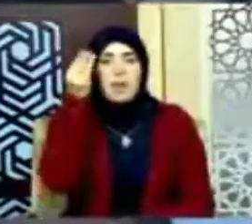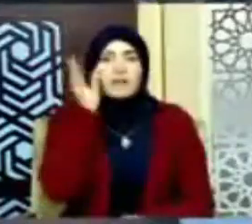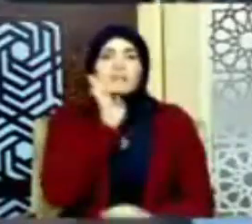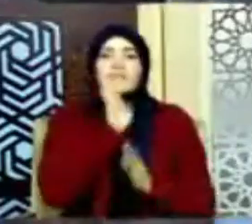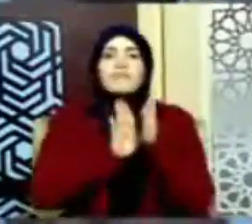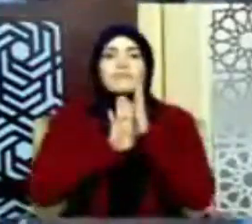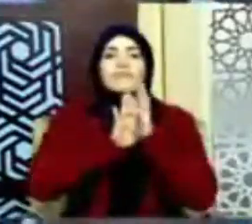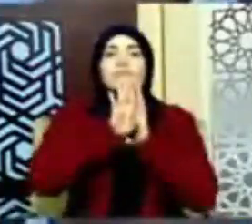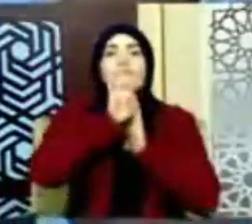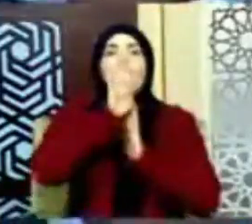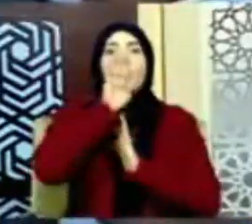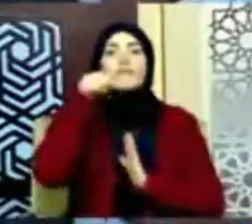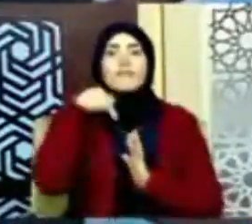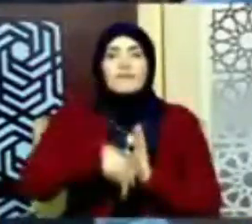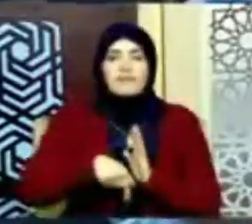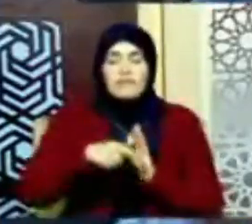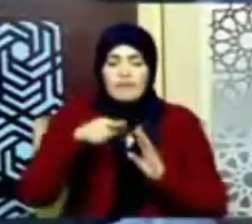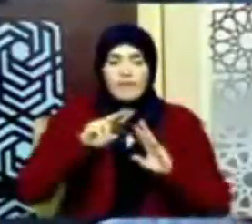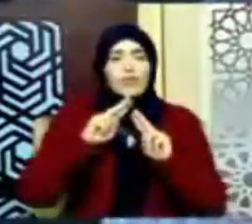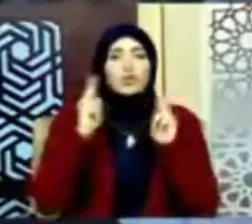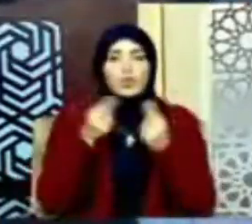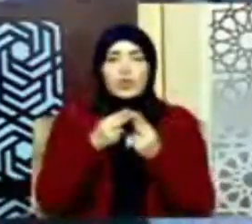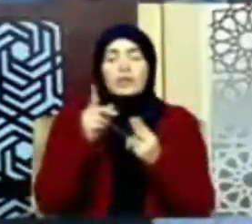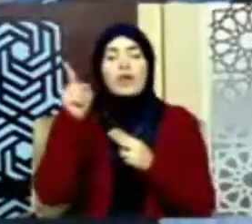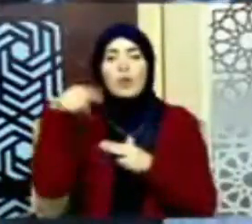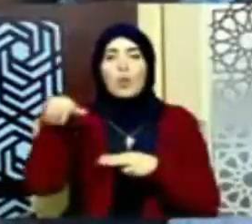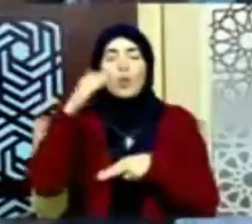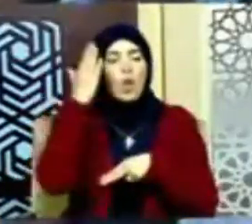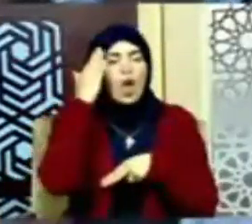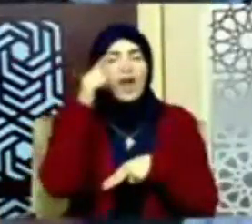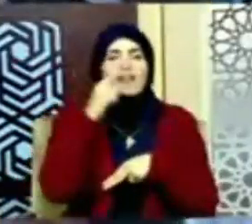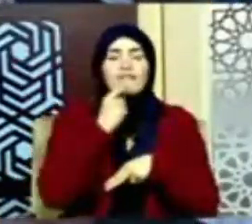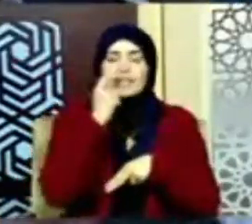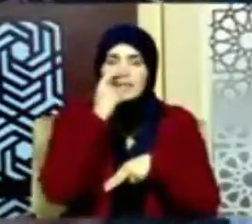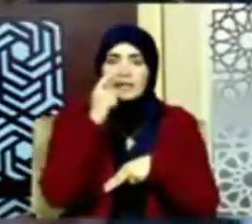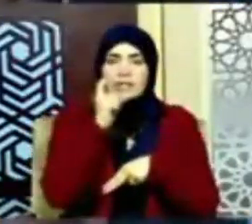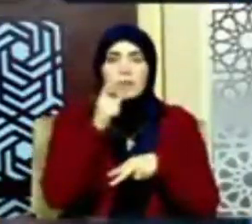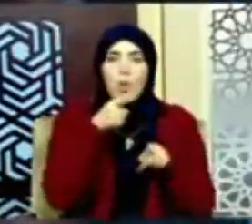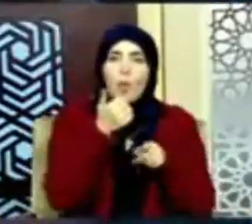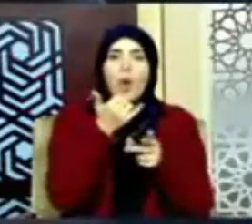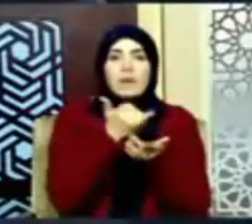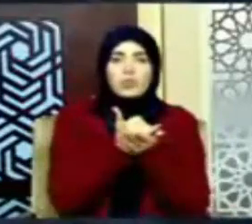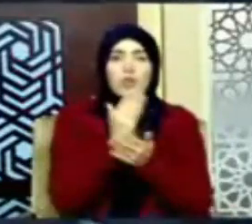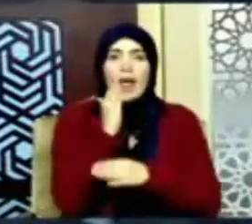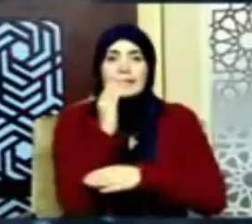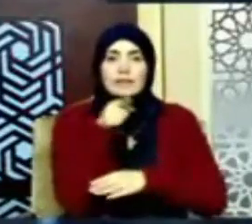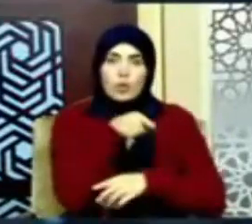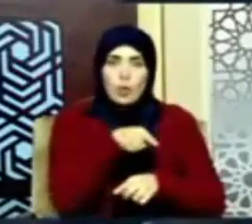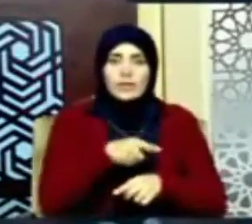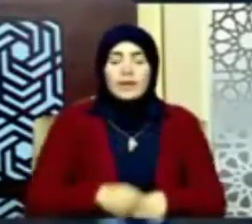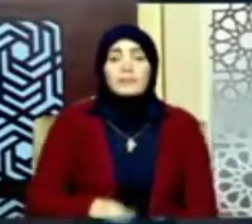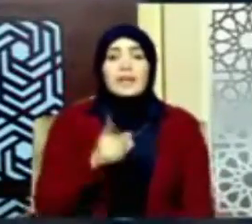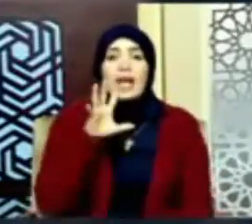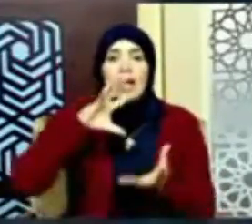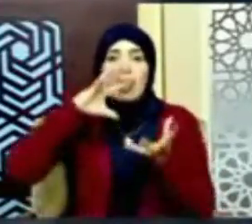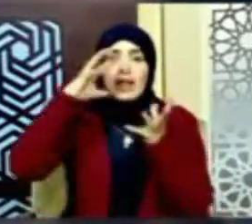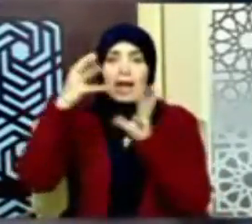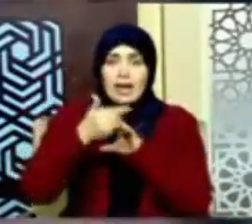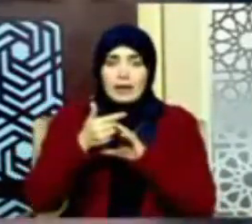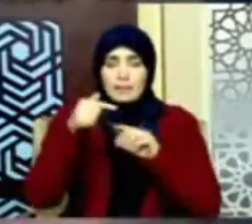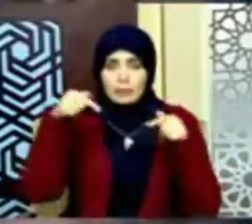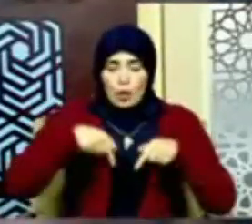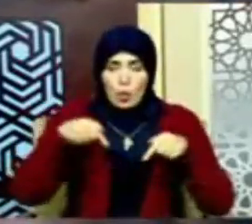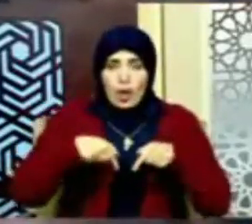دنيانا احترم الناس ديننا ودنيانا. العالم الآن لا